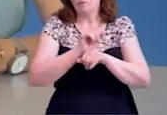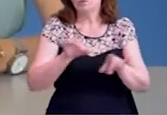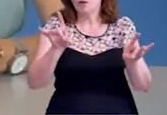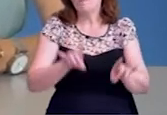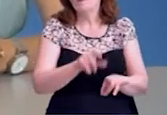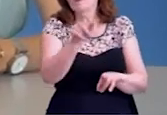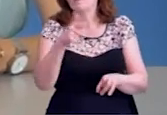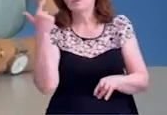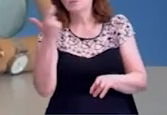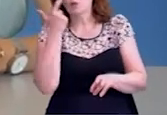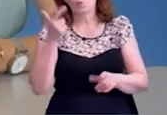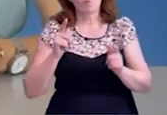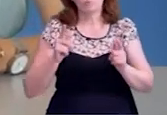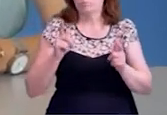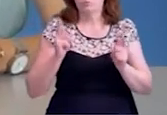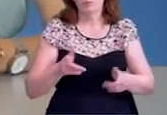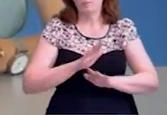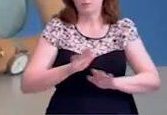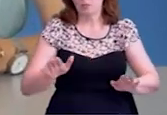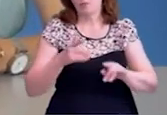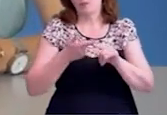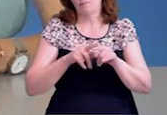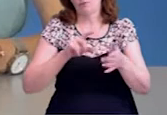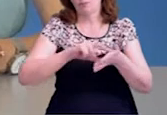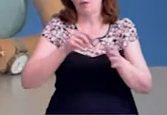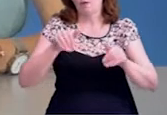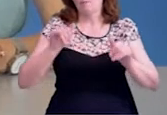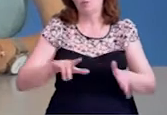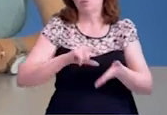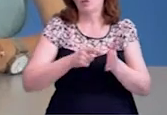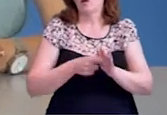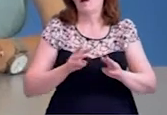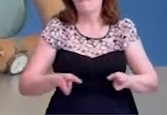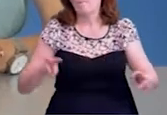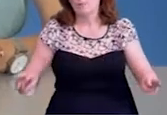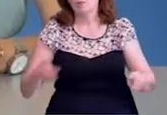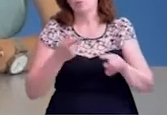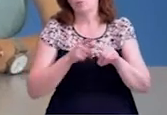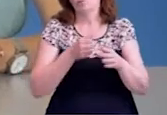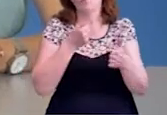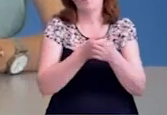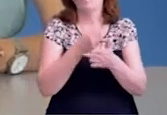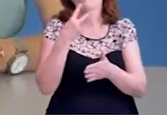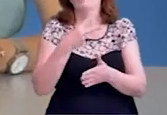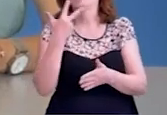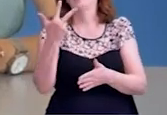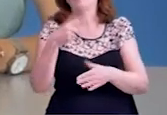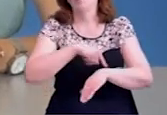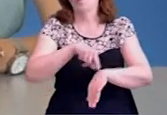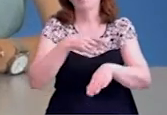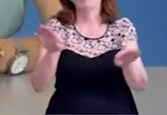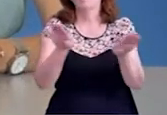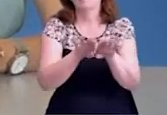рестораторів не влаштовує постанова Кабміну, яка забороняє працювати закладам харчування, клубам та барам після 23-ї години.